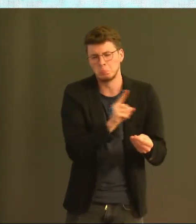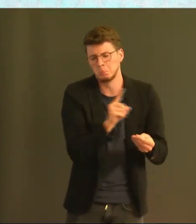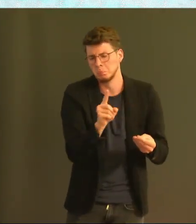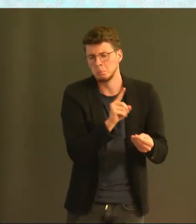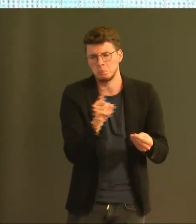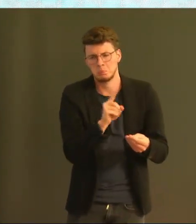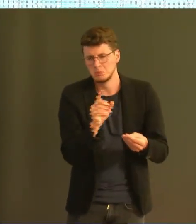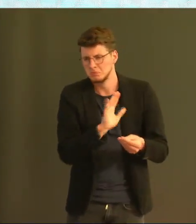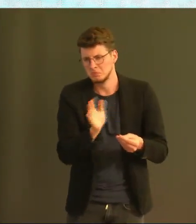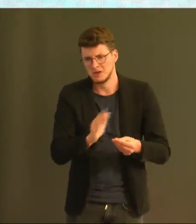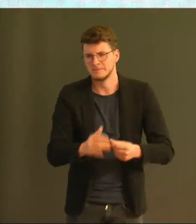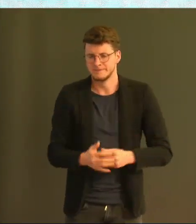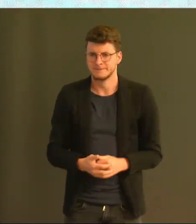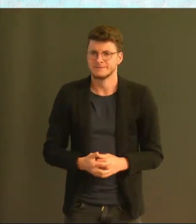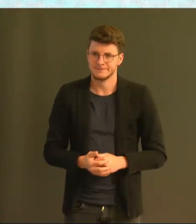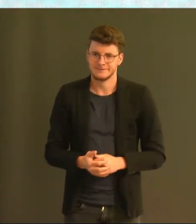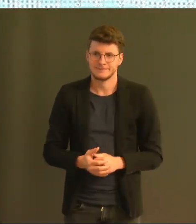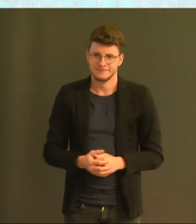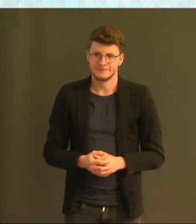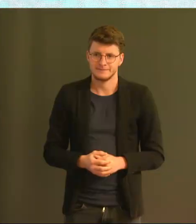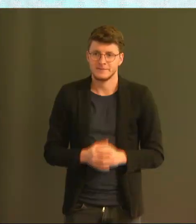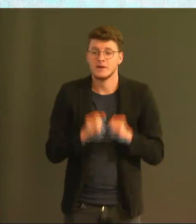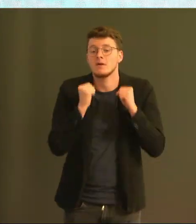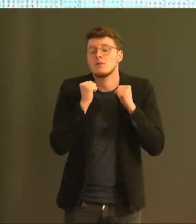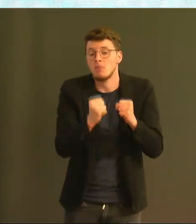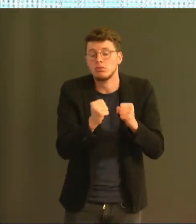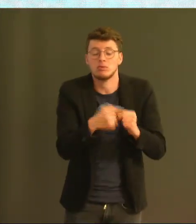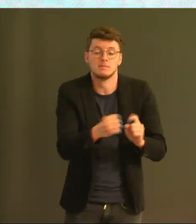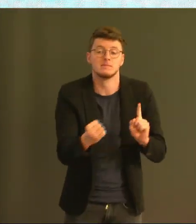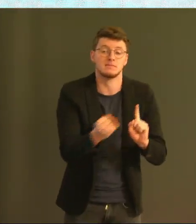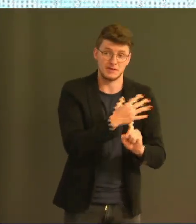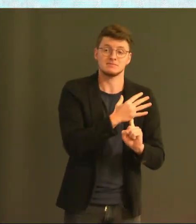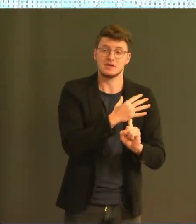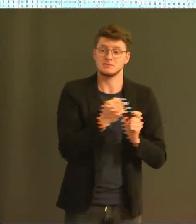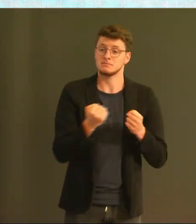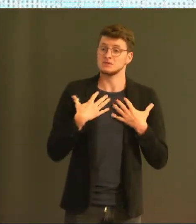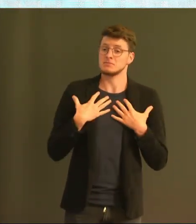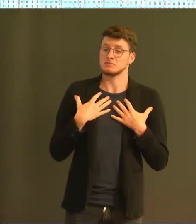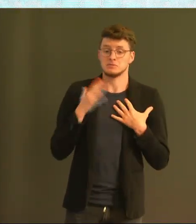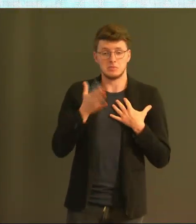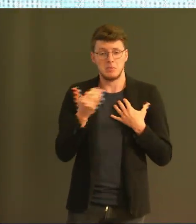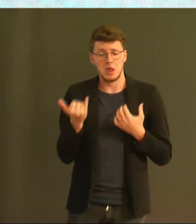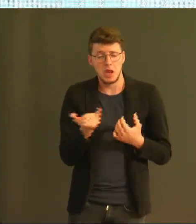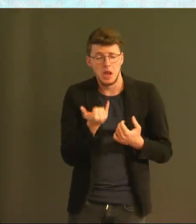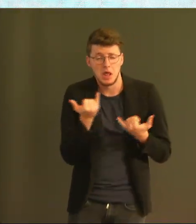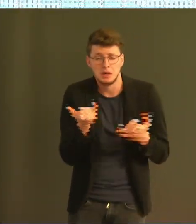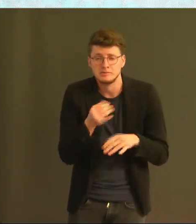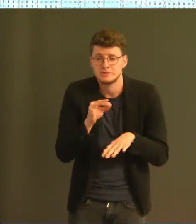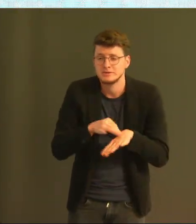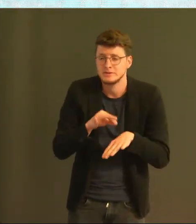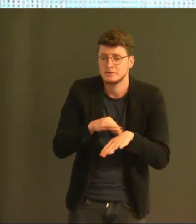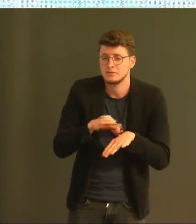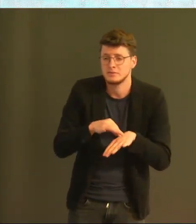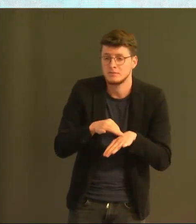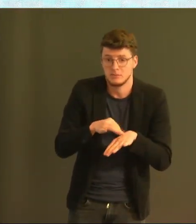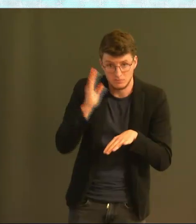près de 120 dj l'usc une robe ce météore de ce que nos cliniques mort d'un marine roll is mine de grenade dans vos